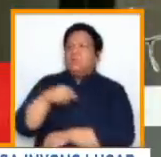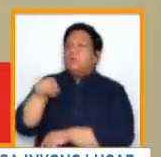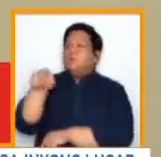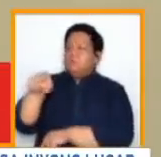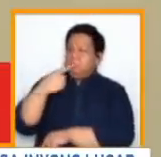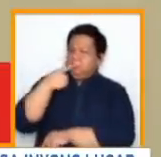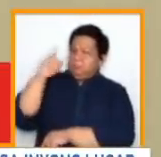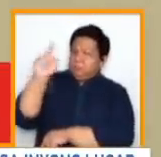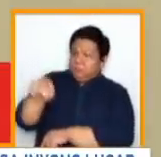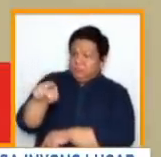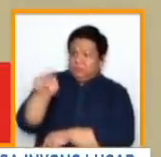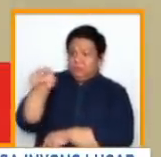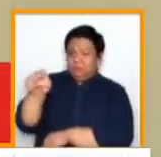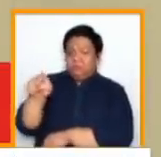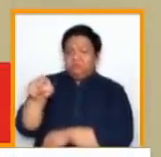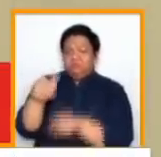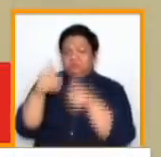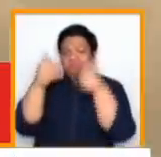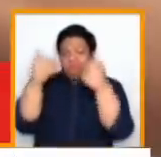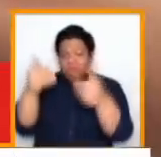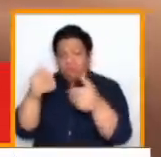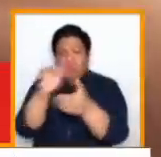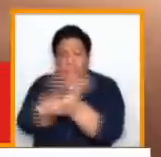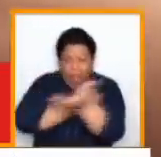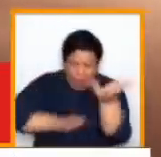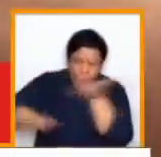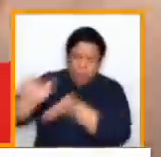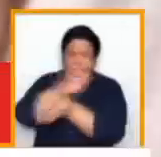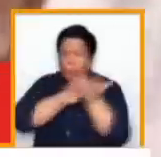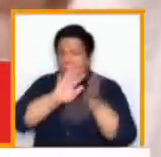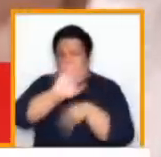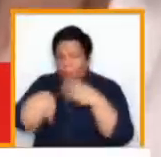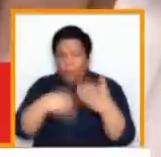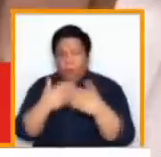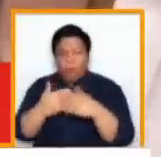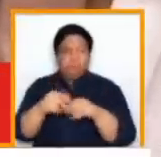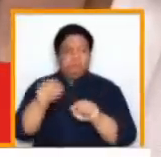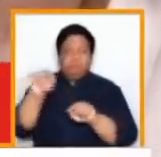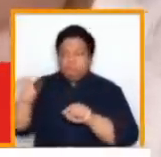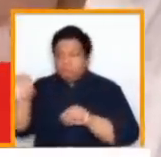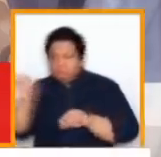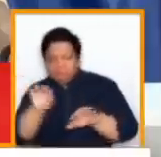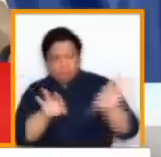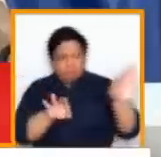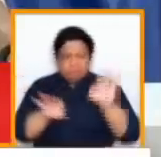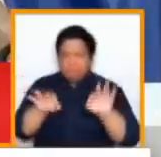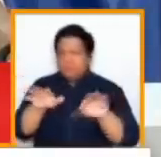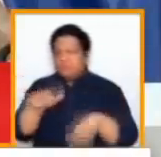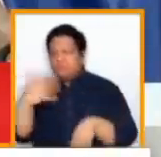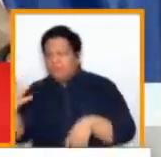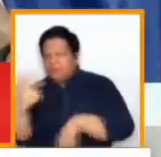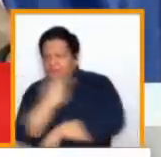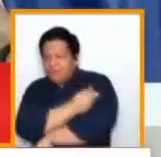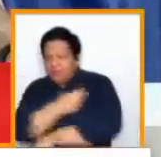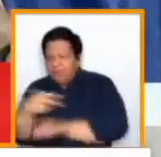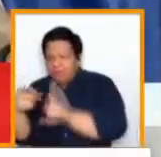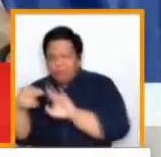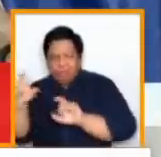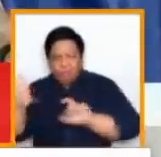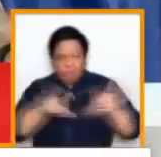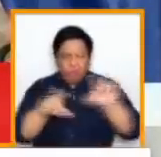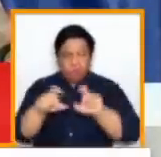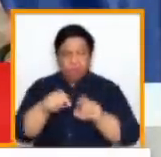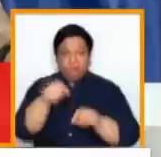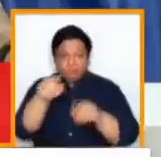do it purposely. Haluin mo yan lahat. Dito, magkuha ka ng 5 boxes dito. Huwag kayong mamili.